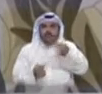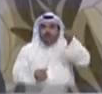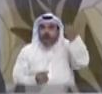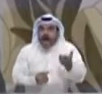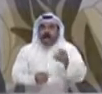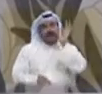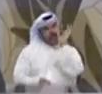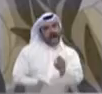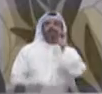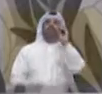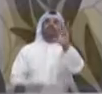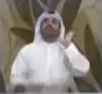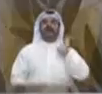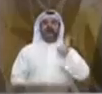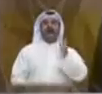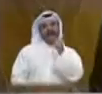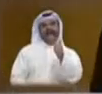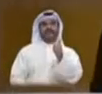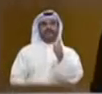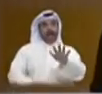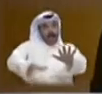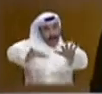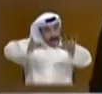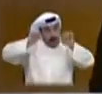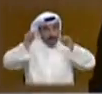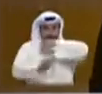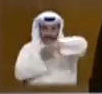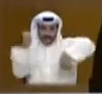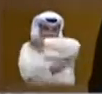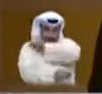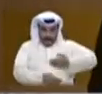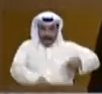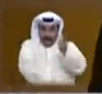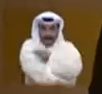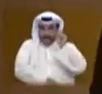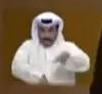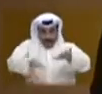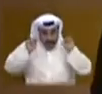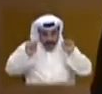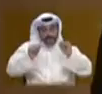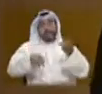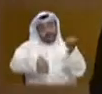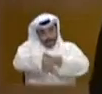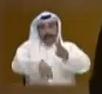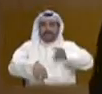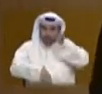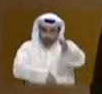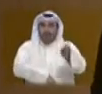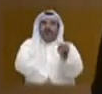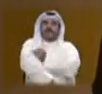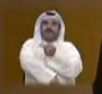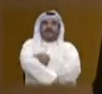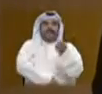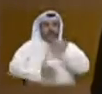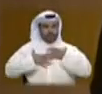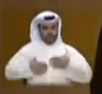تطعيماتهم بالوقت المناسب قبل يروحوا الحج. إذن وزارة الصحة اتخذت كافة الإجراءات والتجهيزات لضمان